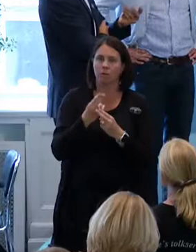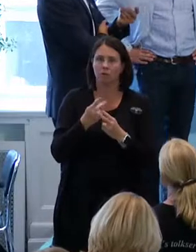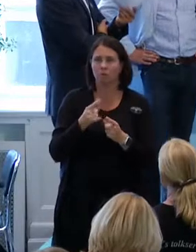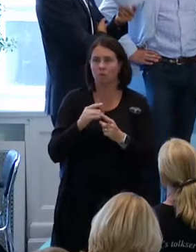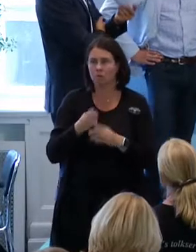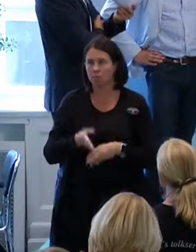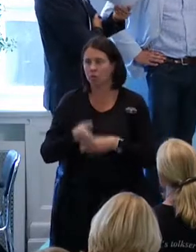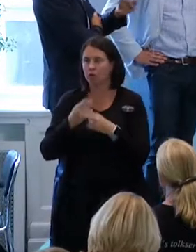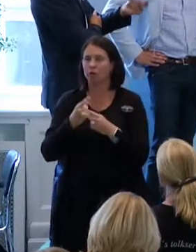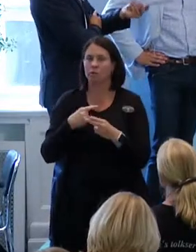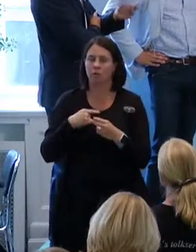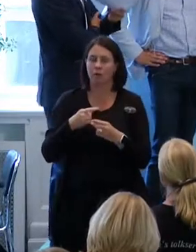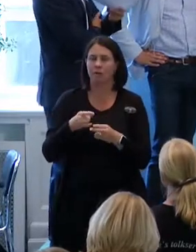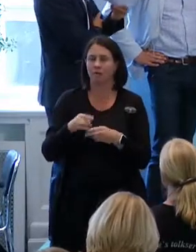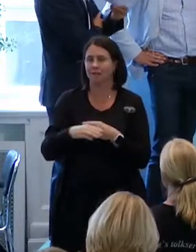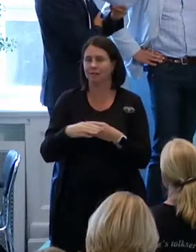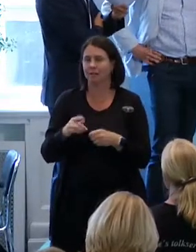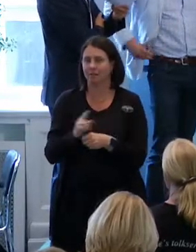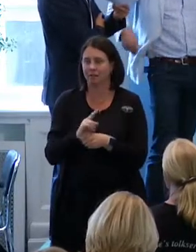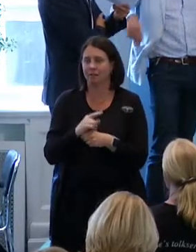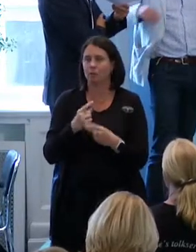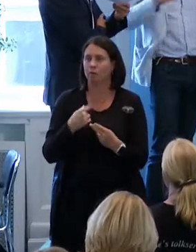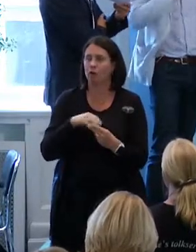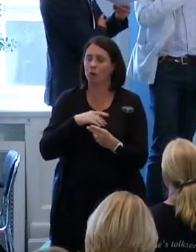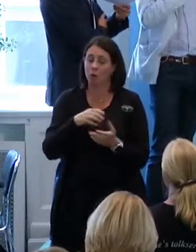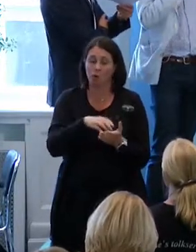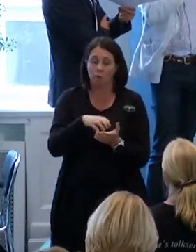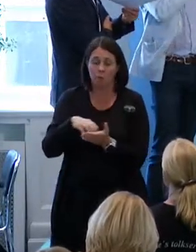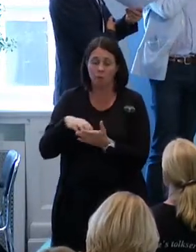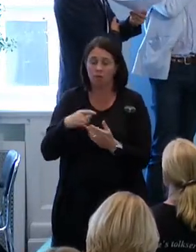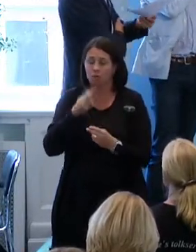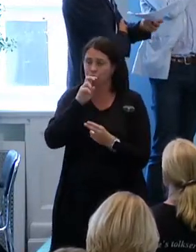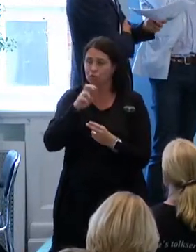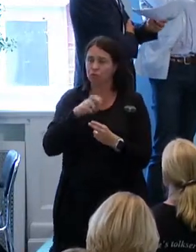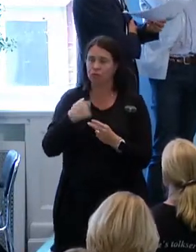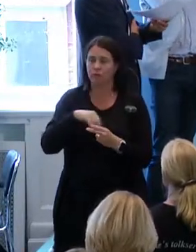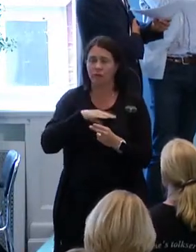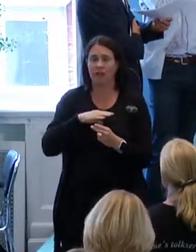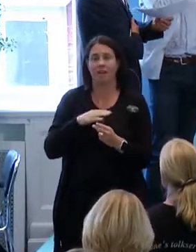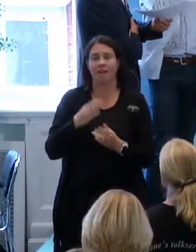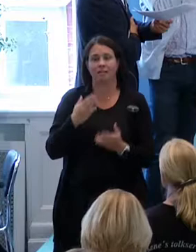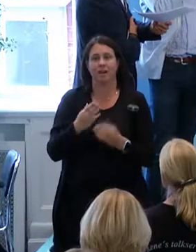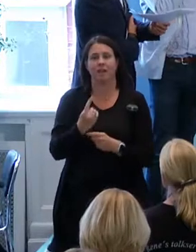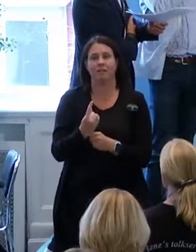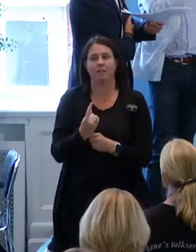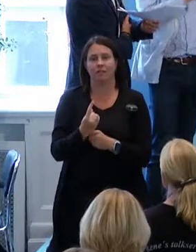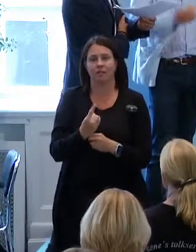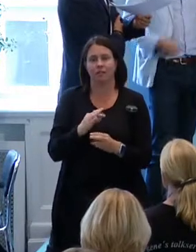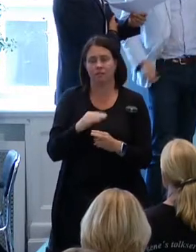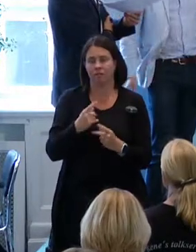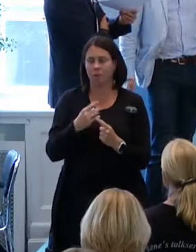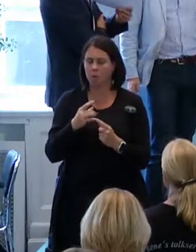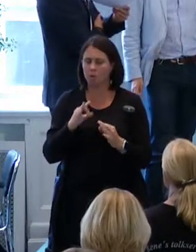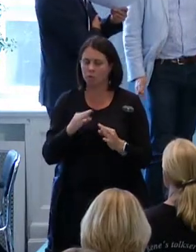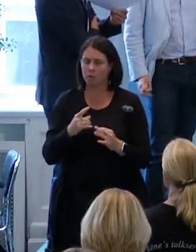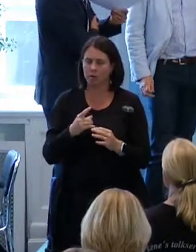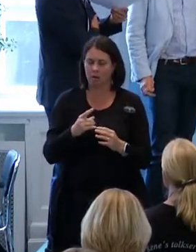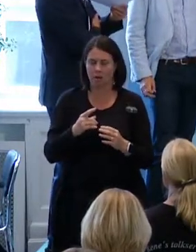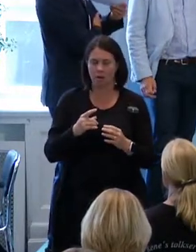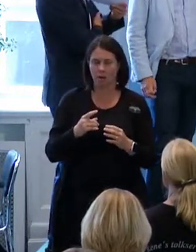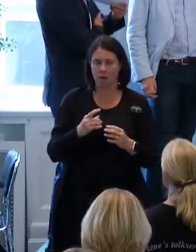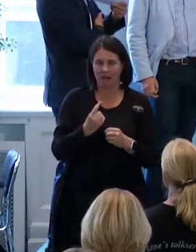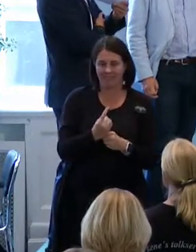får vi bygga under den här tiden. Vi har även det på kommunnivå, vi är ganska kvantitativa. Men hur får man ihop det här kvantitativa med de